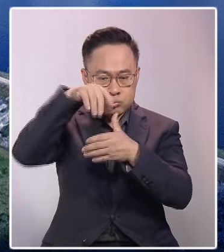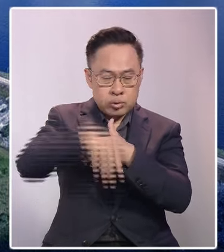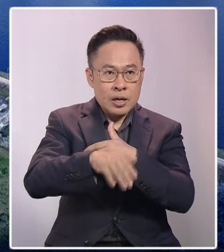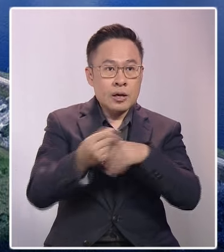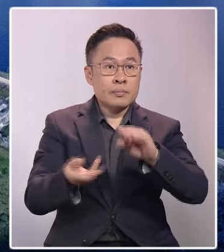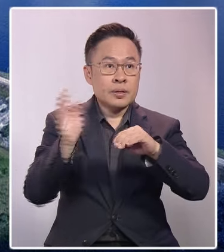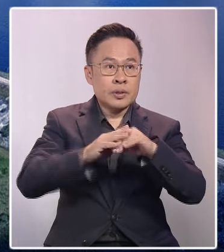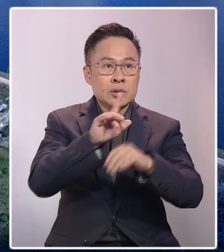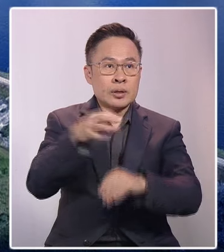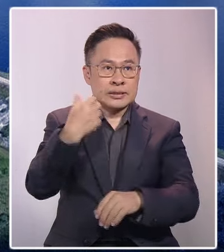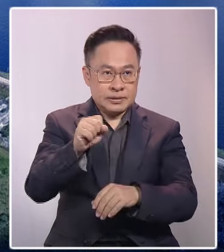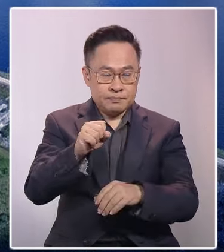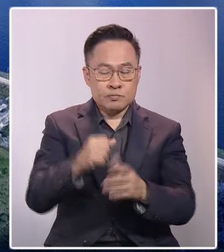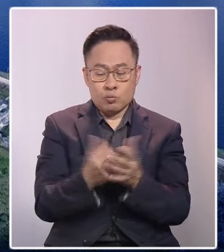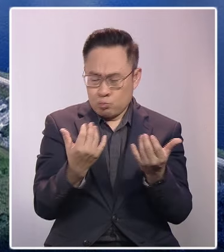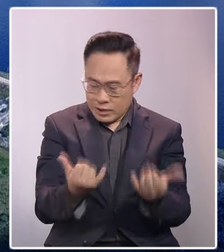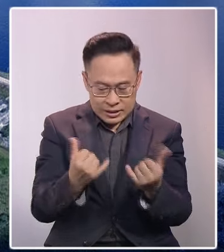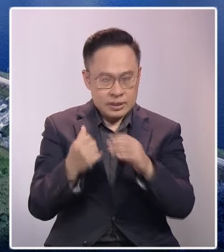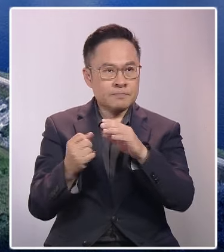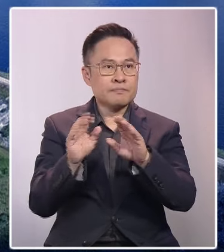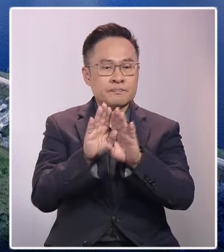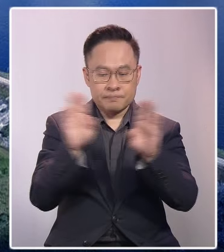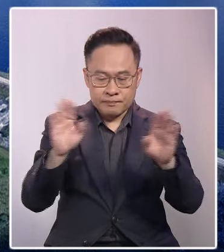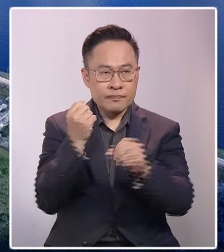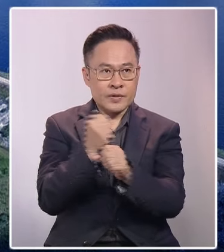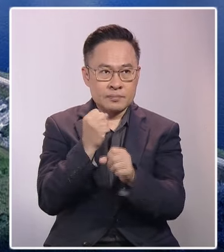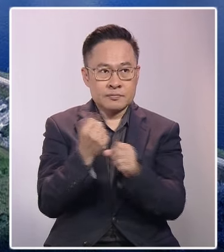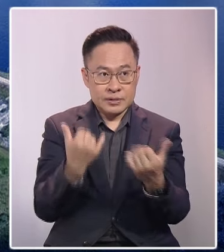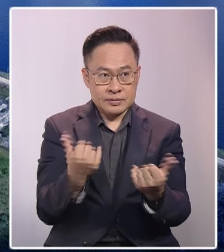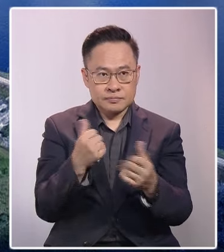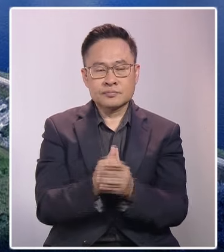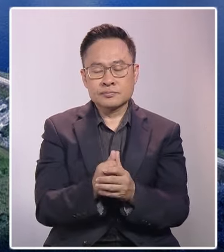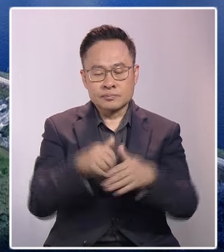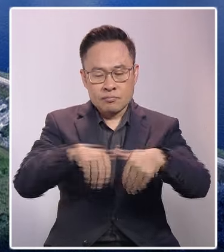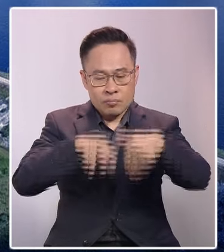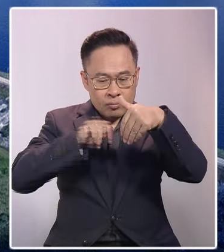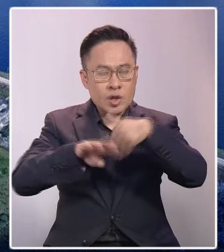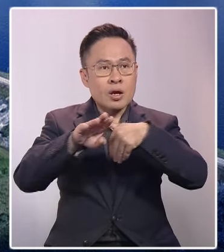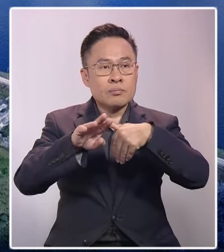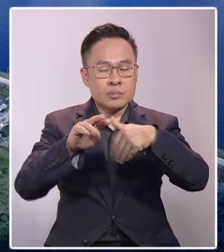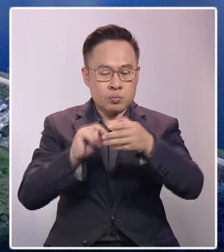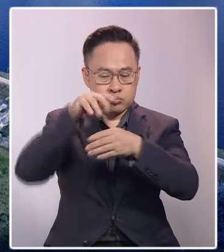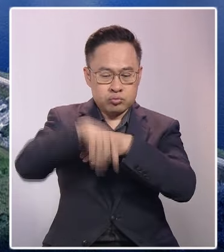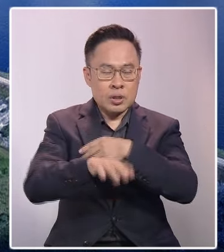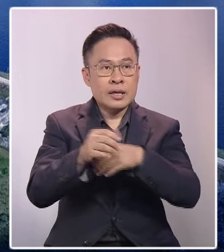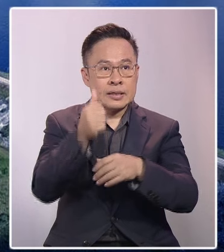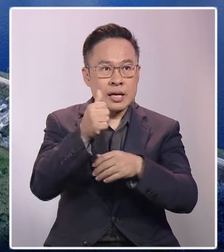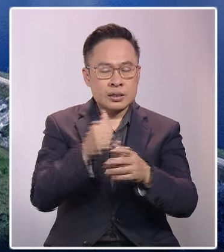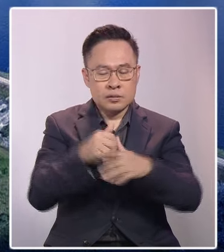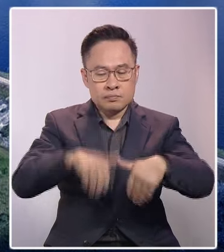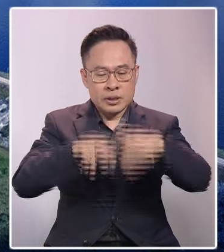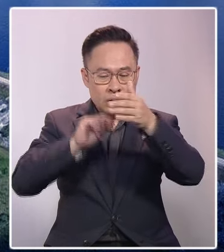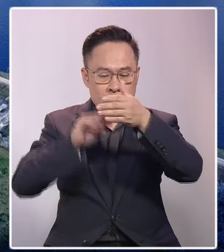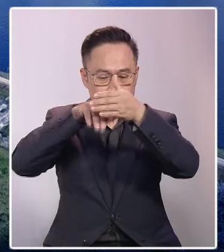วินาทีคือวันนี้เนี่ยเป็นวันแรกนะคะคุณผู้ชม 29กันยายนตั้งแต่ช่วง 7:00นที่ผ่านมาแล้วค่ะการประกาศ